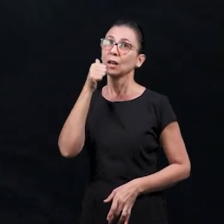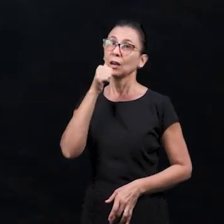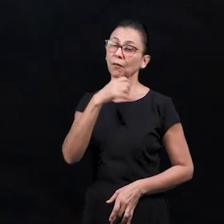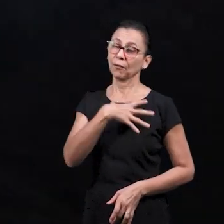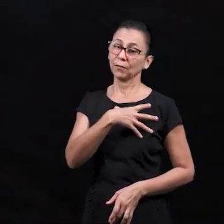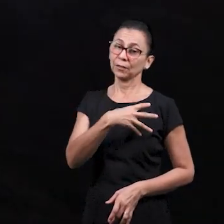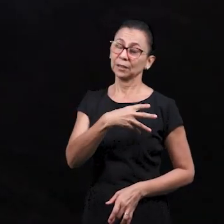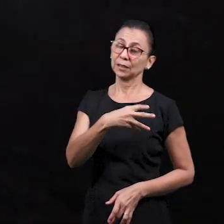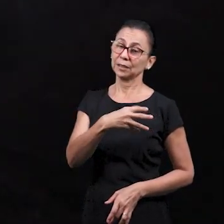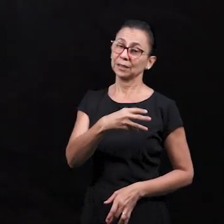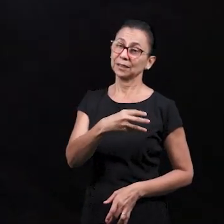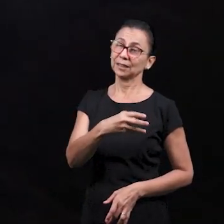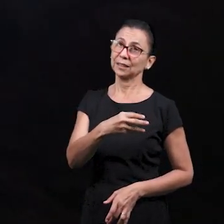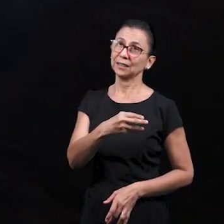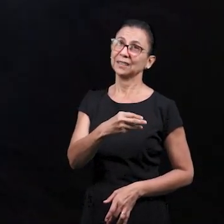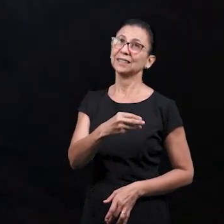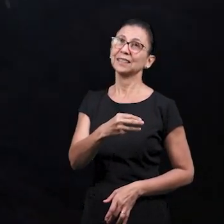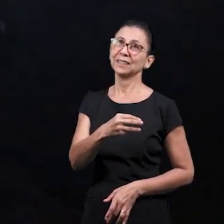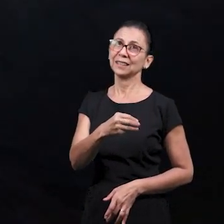внимательно,